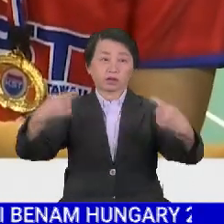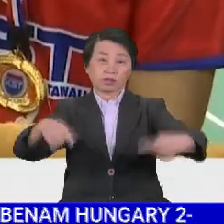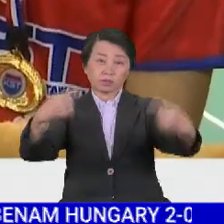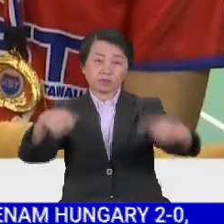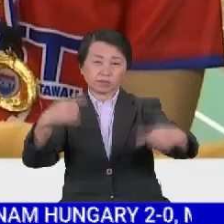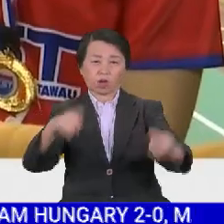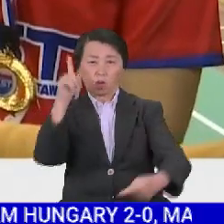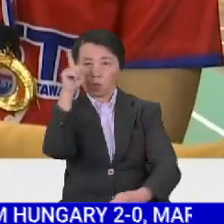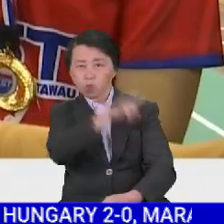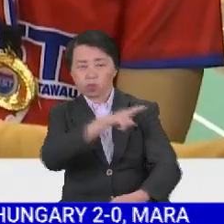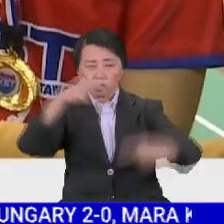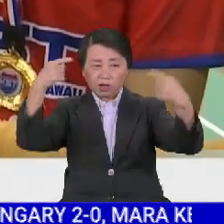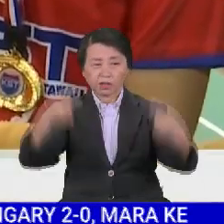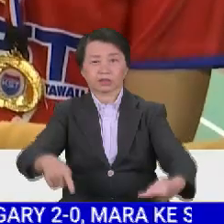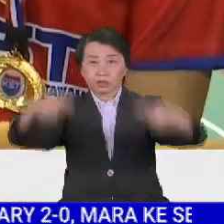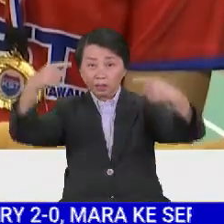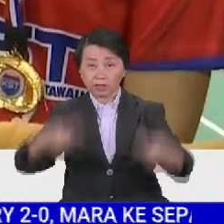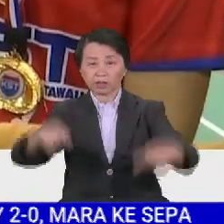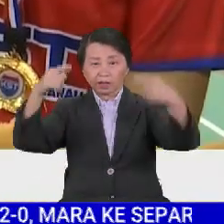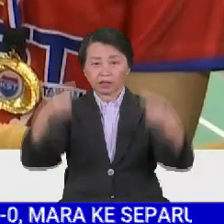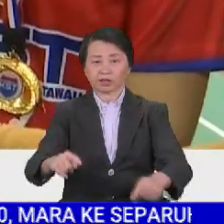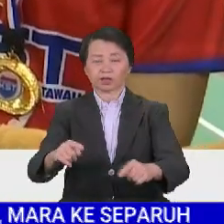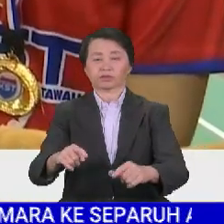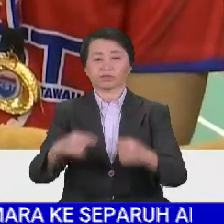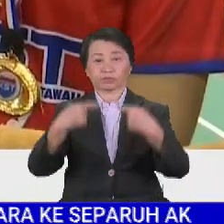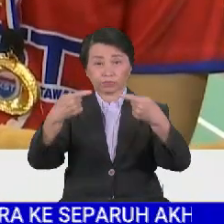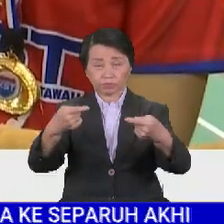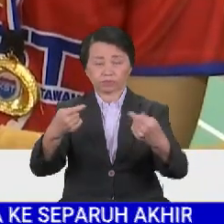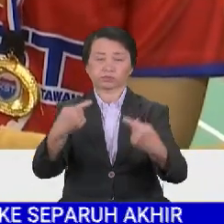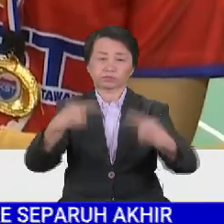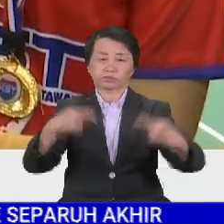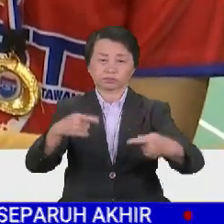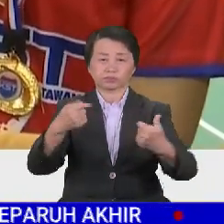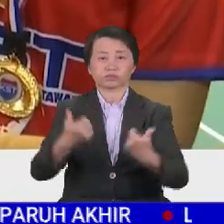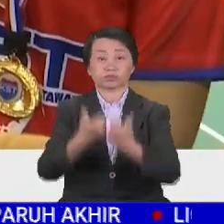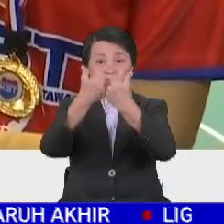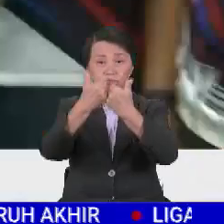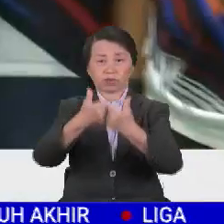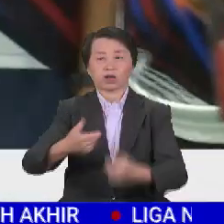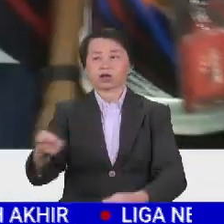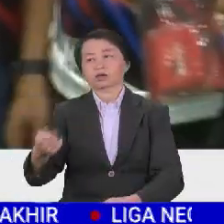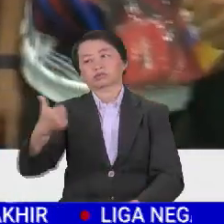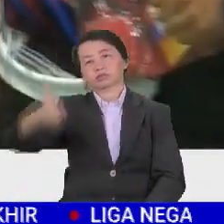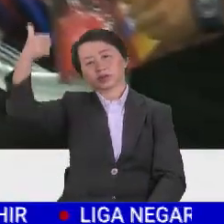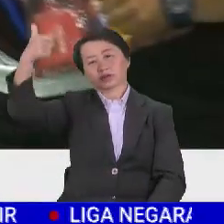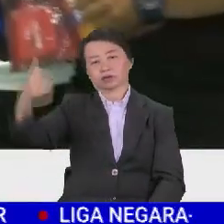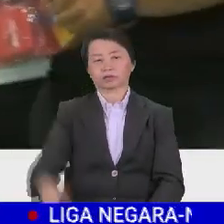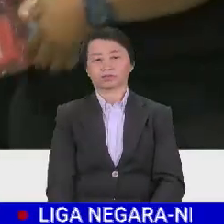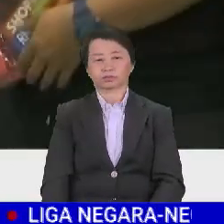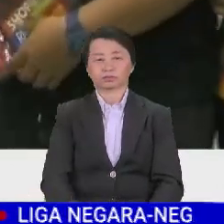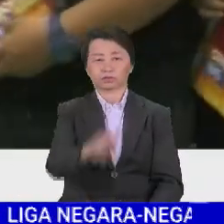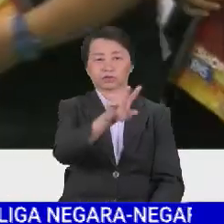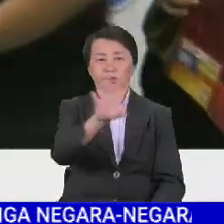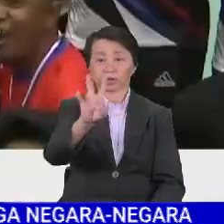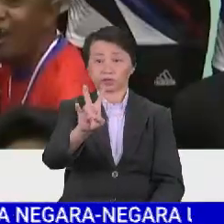ini memang agak sengit lah bagi kemenangan KLTC, dan kemenangan memang memihak kepada kami. Sebanyak